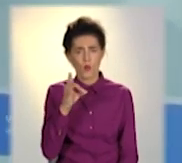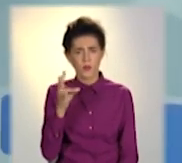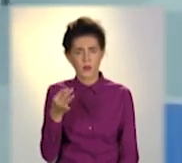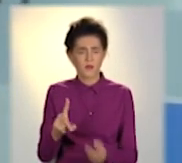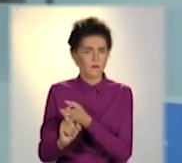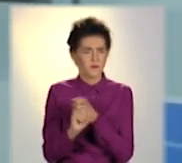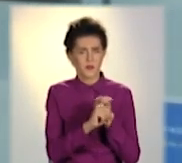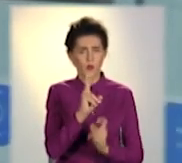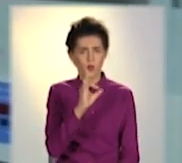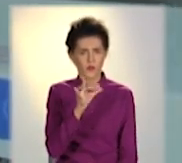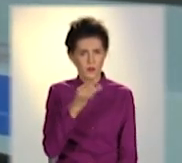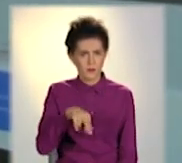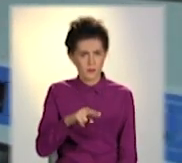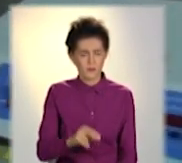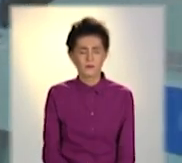ковід.